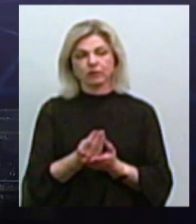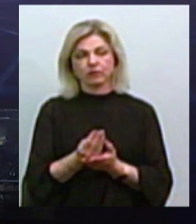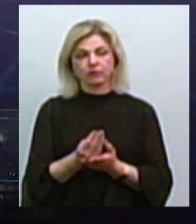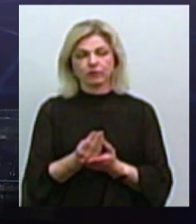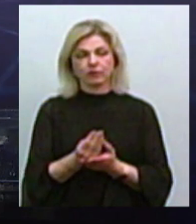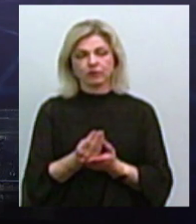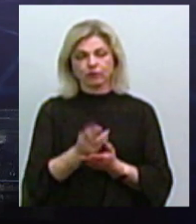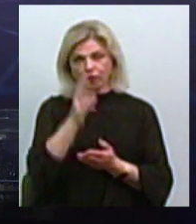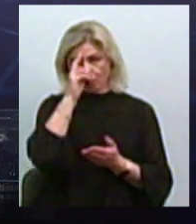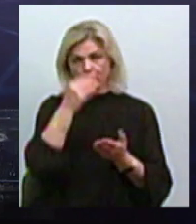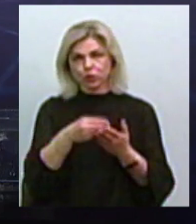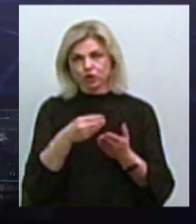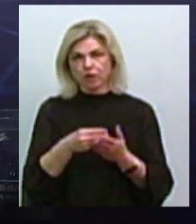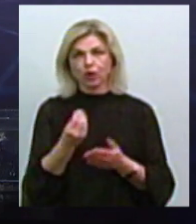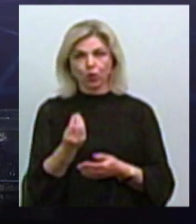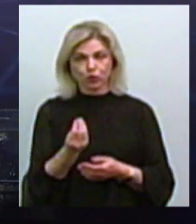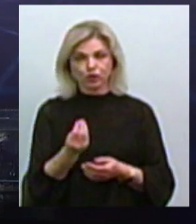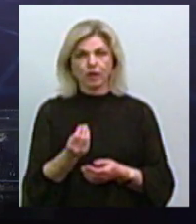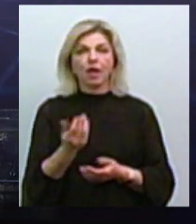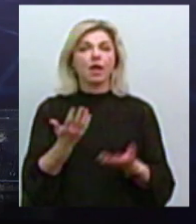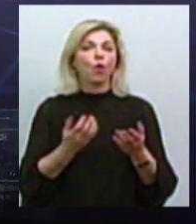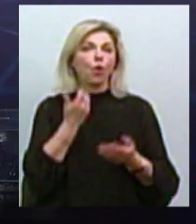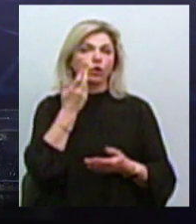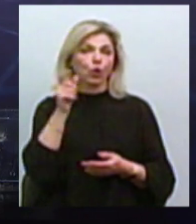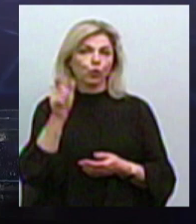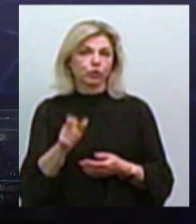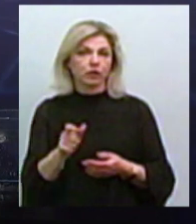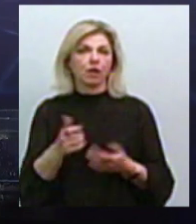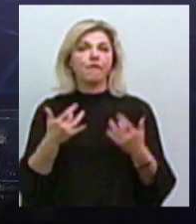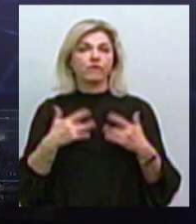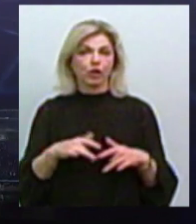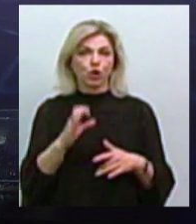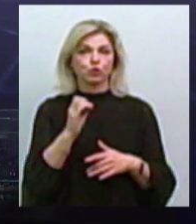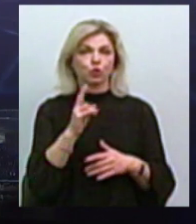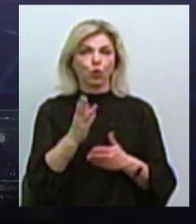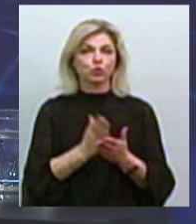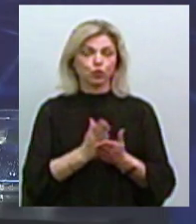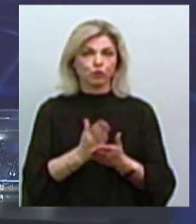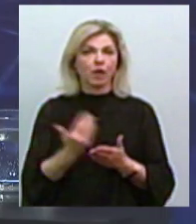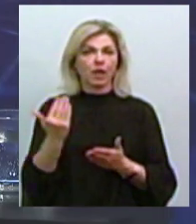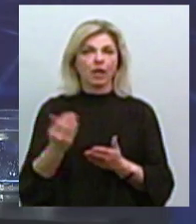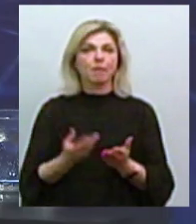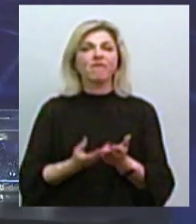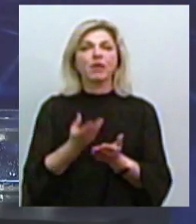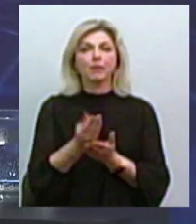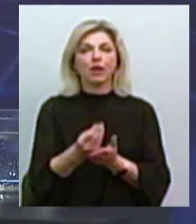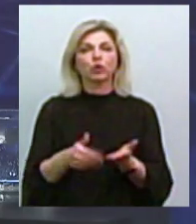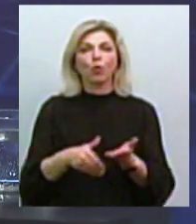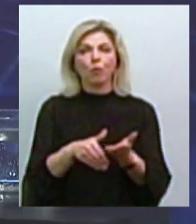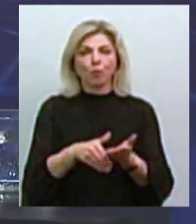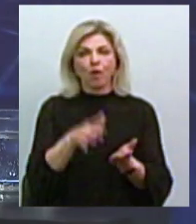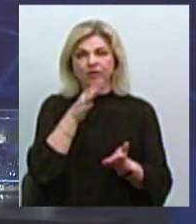в бюджет гроші. Також, коли людина звільняється зі строкової служби, їм виплачується допомога при